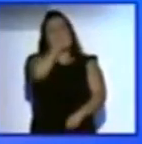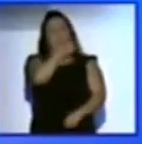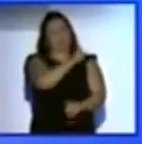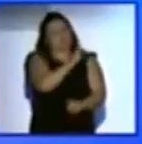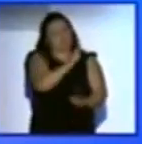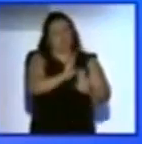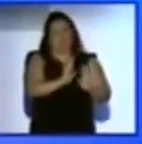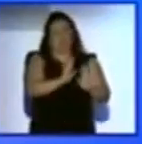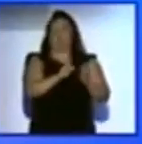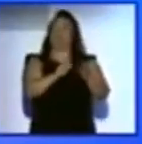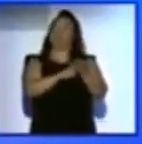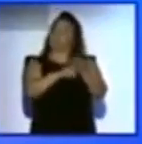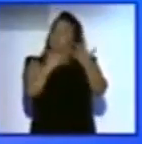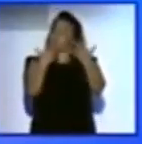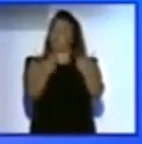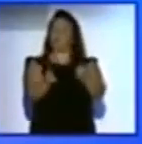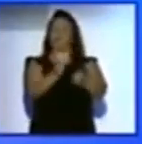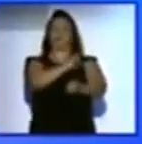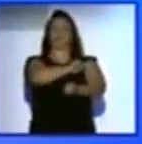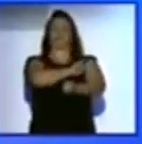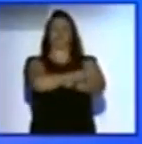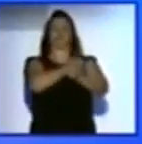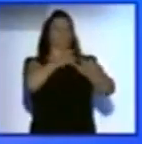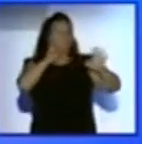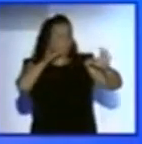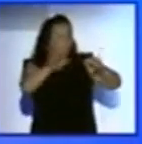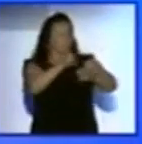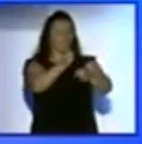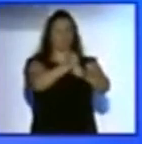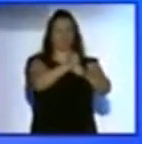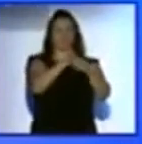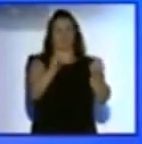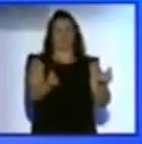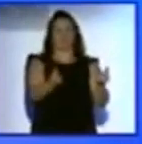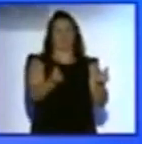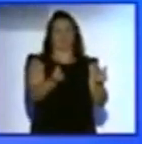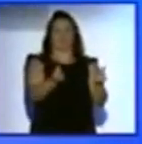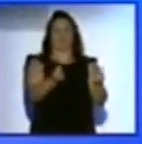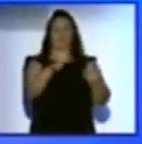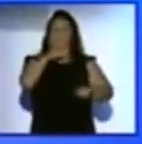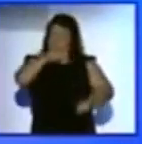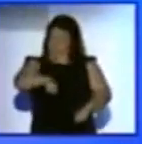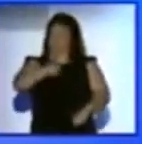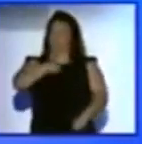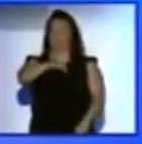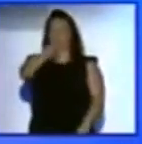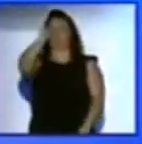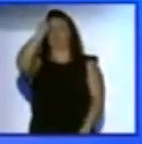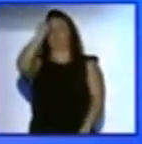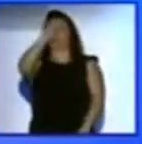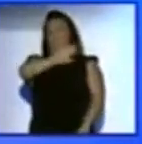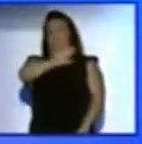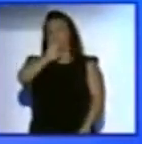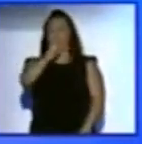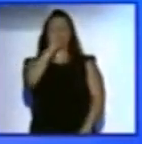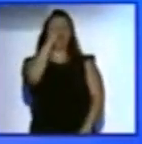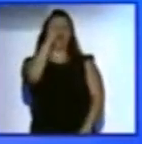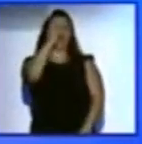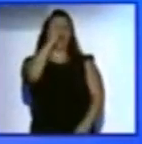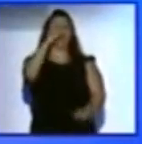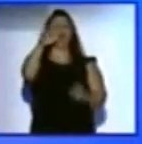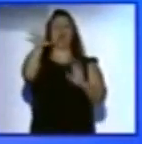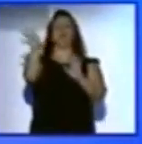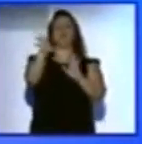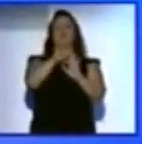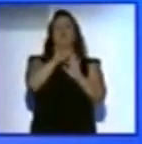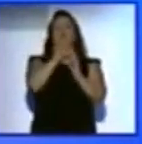αλλά κυρίως δεξιότητες όπως η ομαδική δουλειά. Και ναι, δεσμεύομαι για ένα πρότυπο